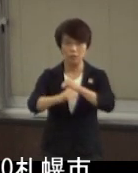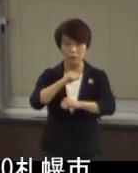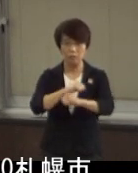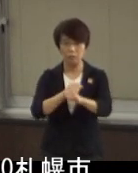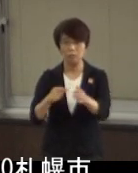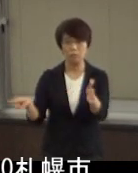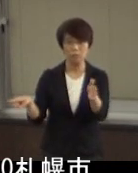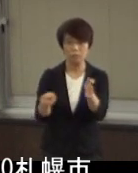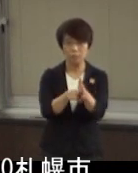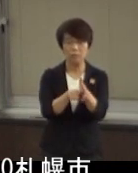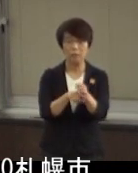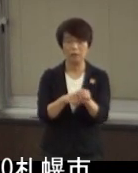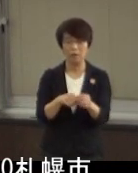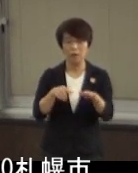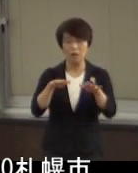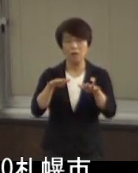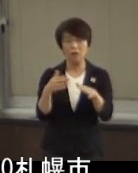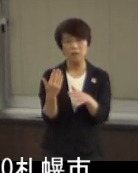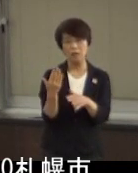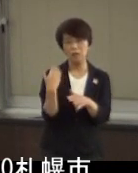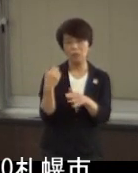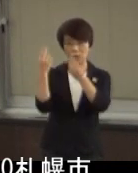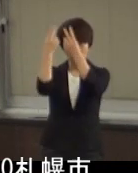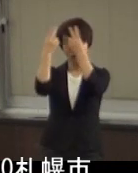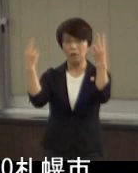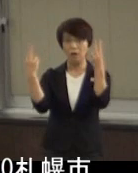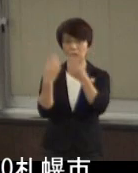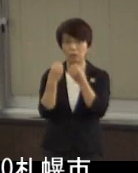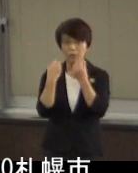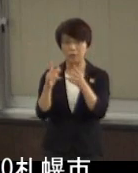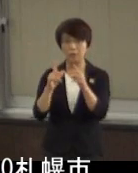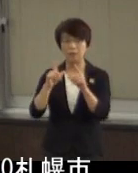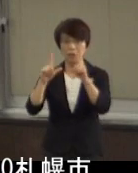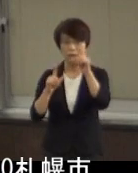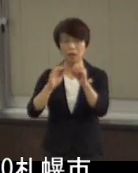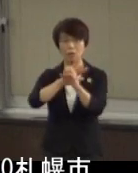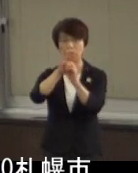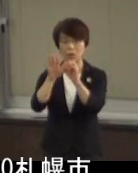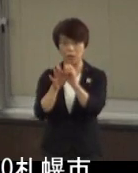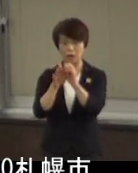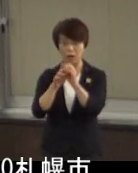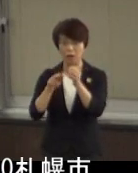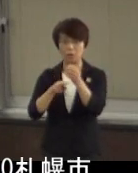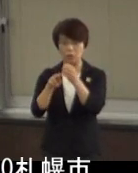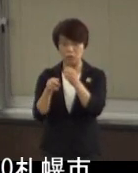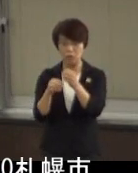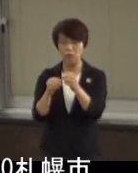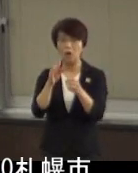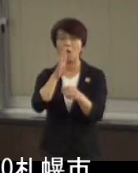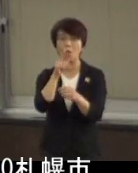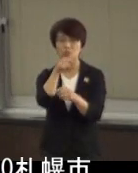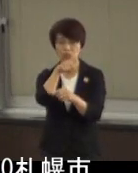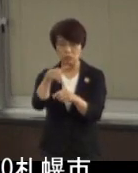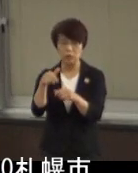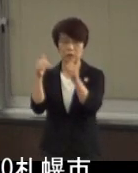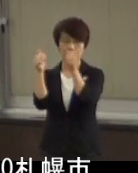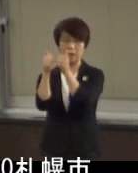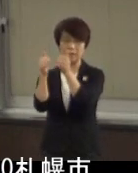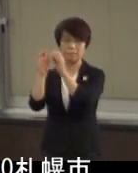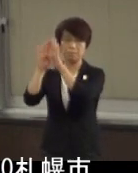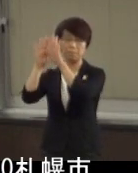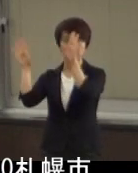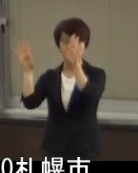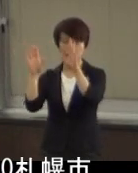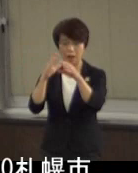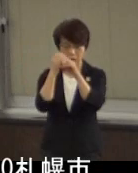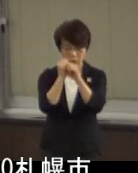日先ほど北海道の新型コロナウイルス感染症対策本部会議が開催をされまして、この集